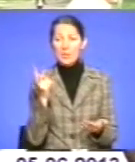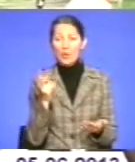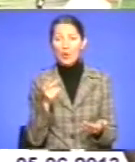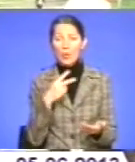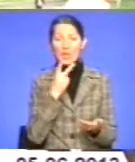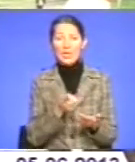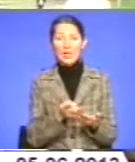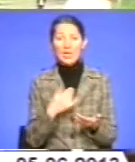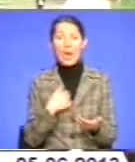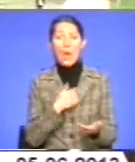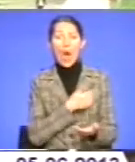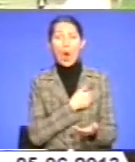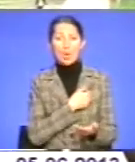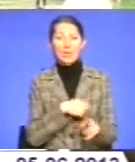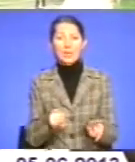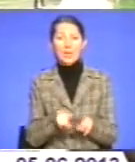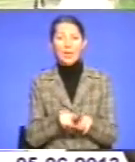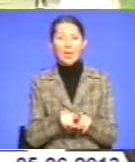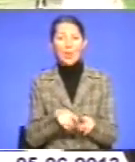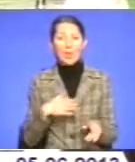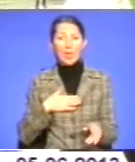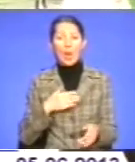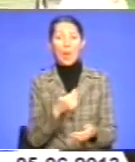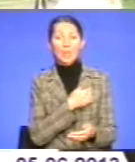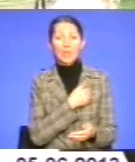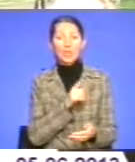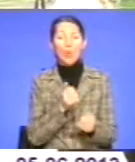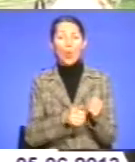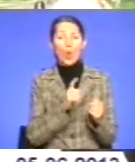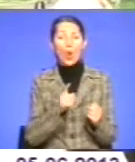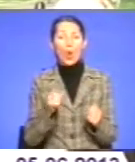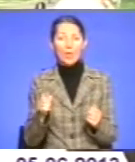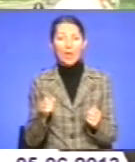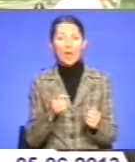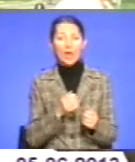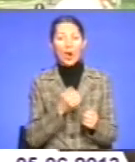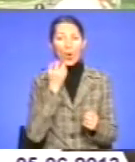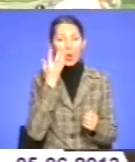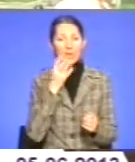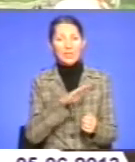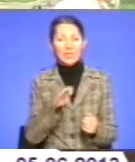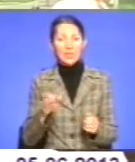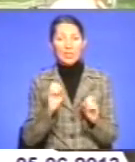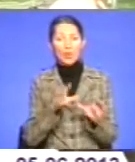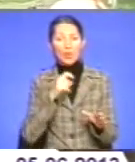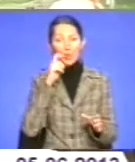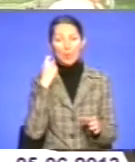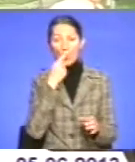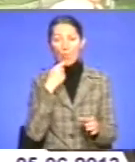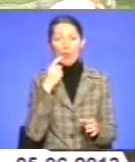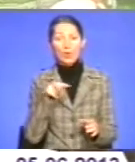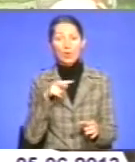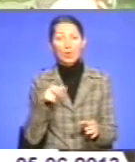і я би хотіла таке, це моє бажання, що коли діти здають українську мову, літературу, щоб вони приходили все-таки в